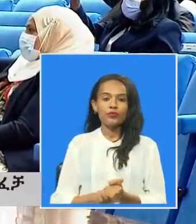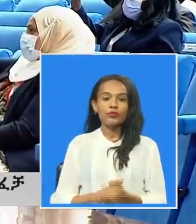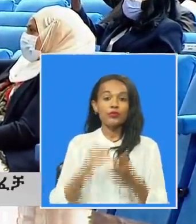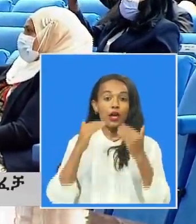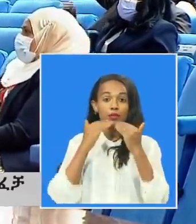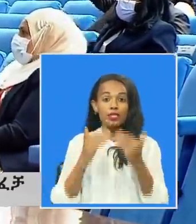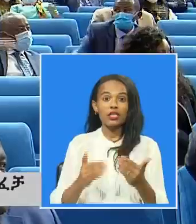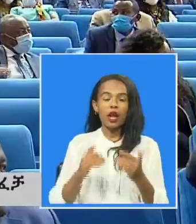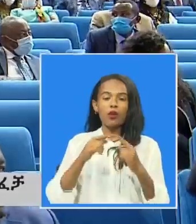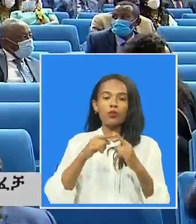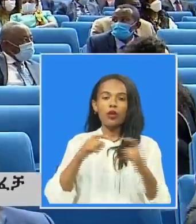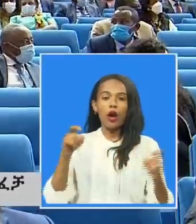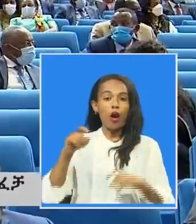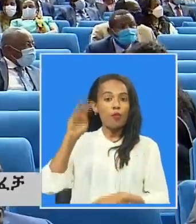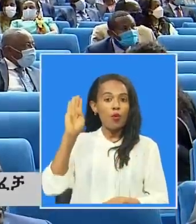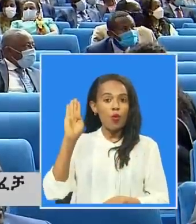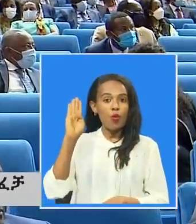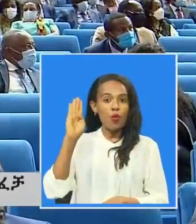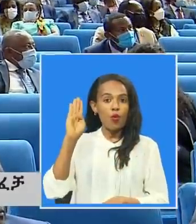አመሰግናለሁ። የምትቃወሙ